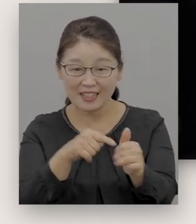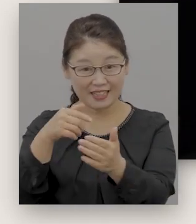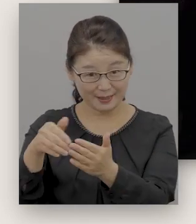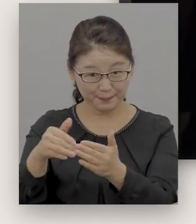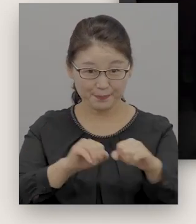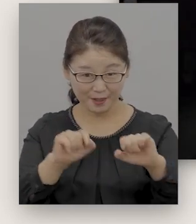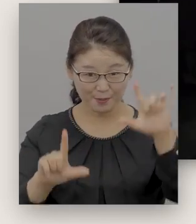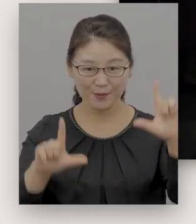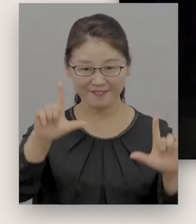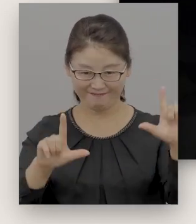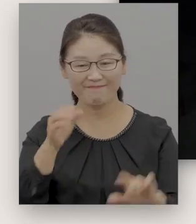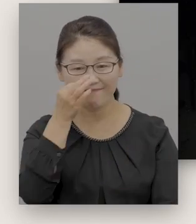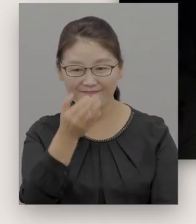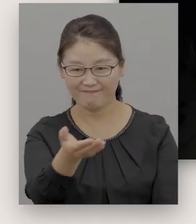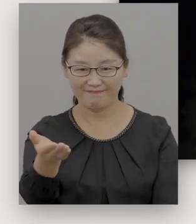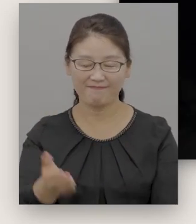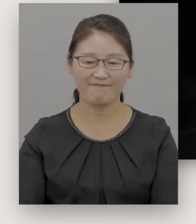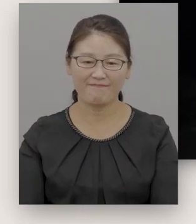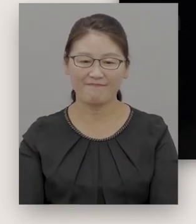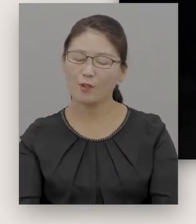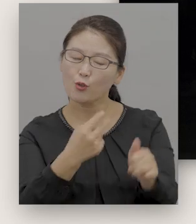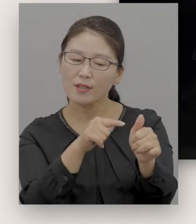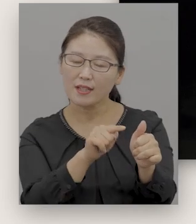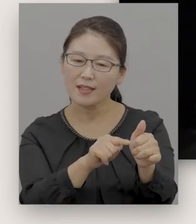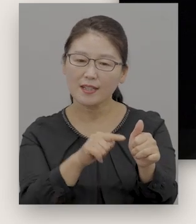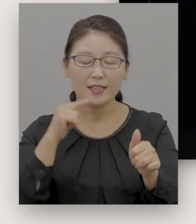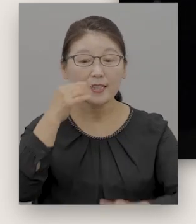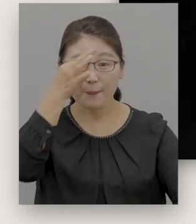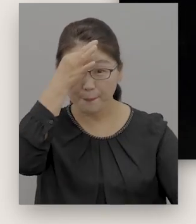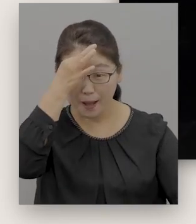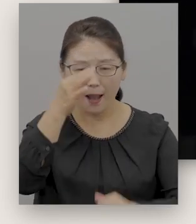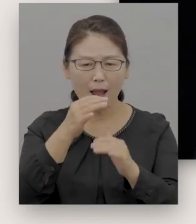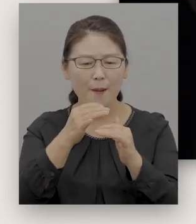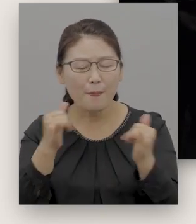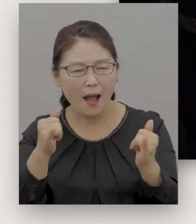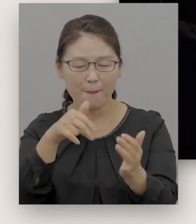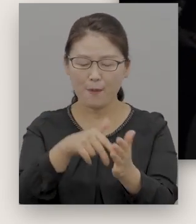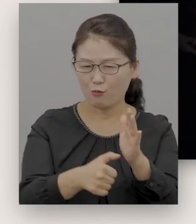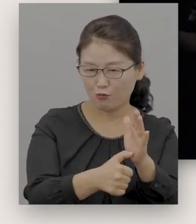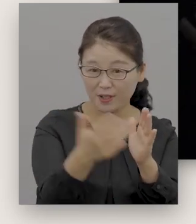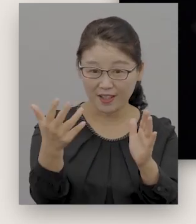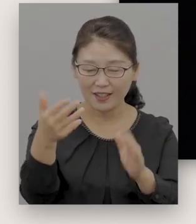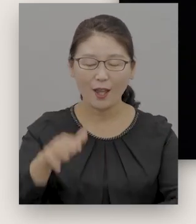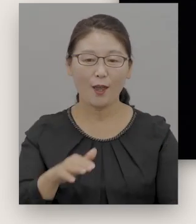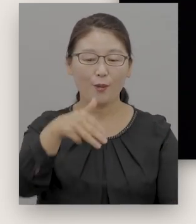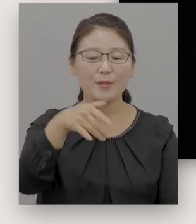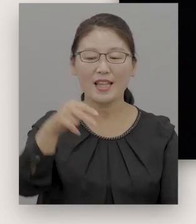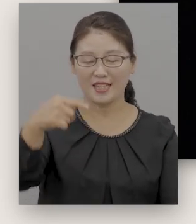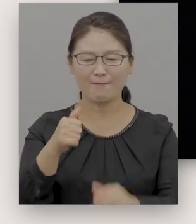듀샹은 예술가로서도 굉장히 유명했지만 또 체스 선수로서도 굉장히 유명했어요.